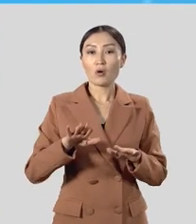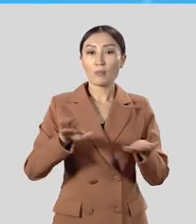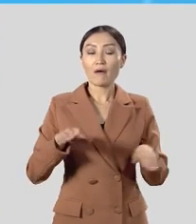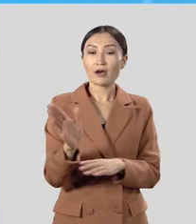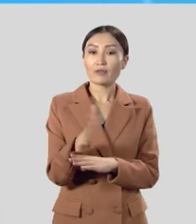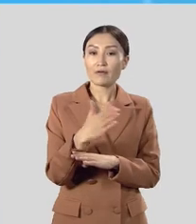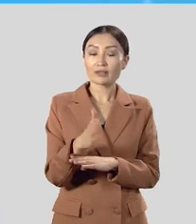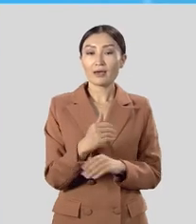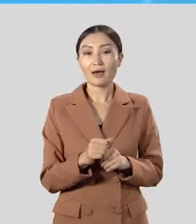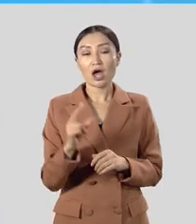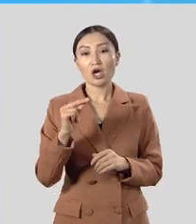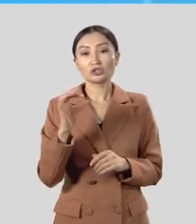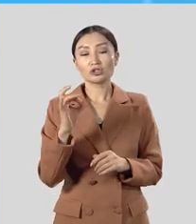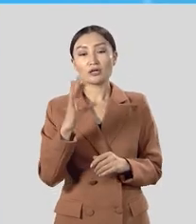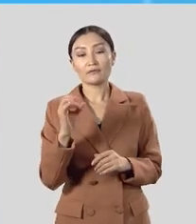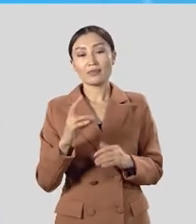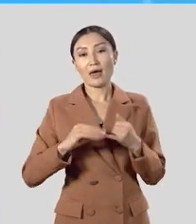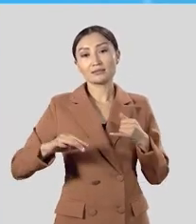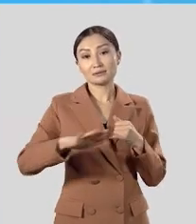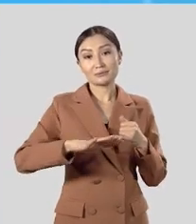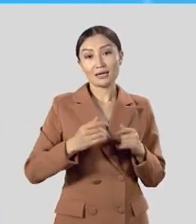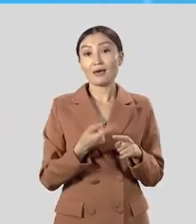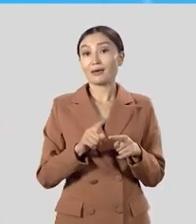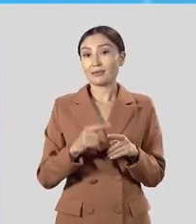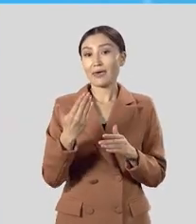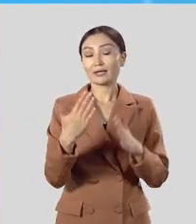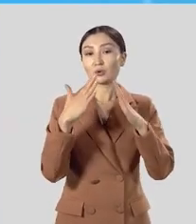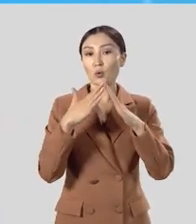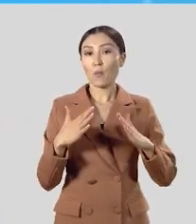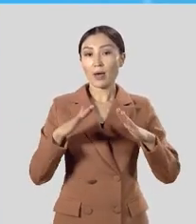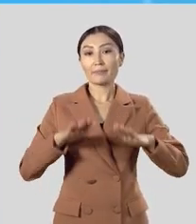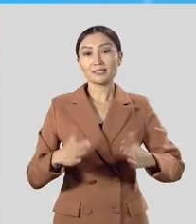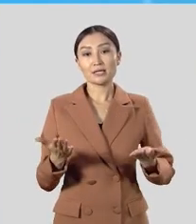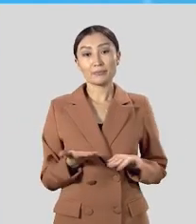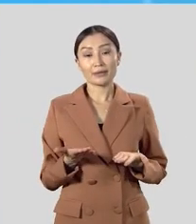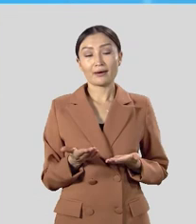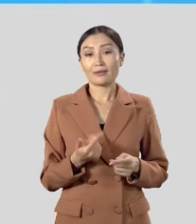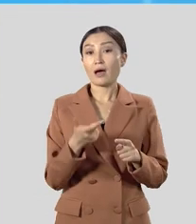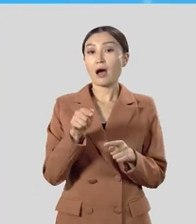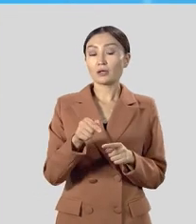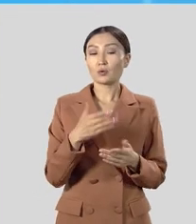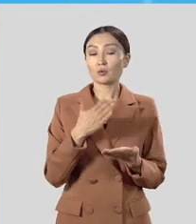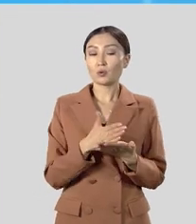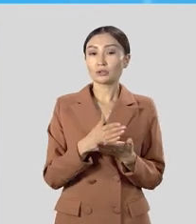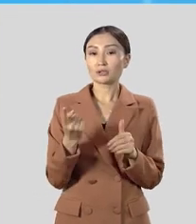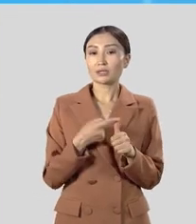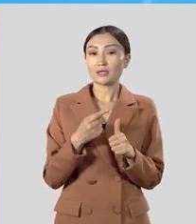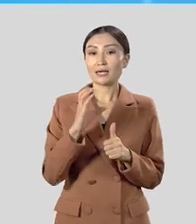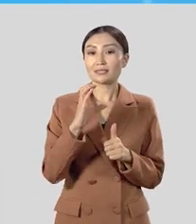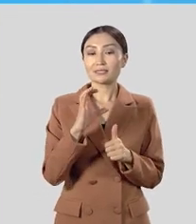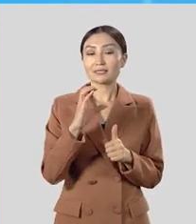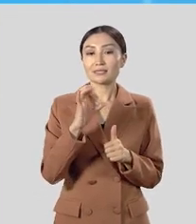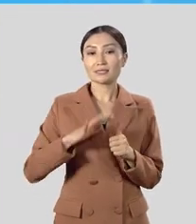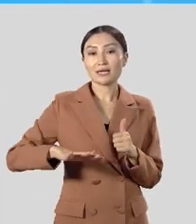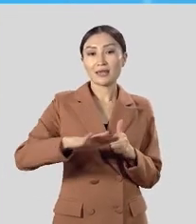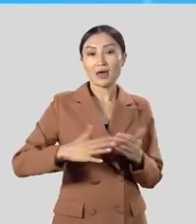воде, дождевой червь и крот в земле. Это их дом, их место обитания. Оно носит название «среда